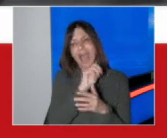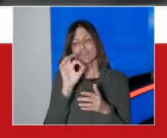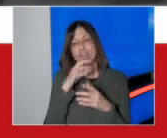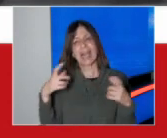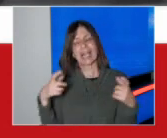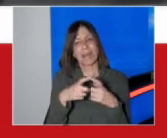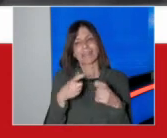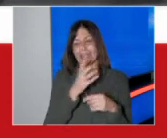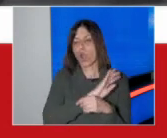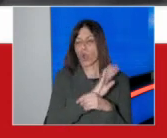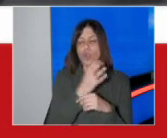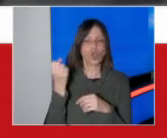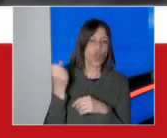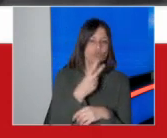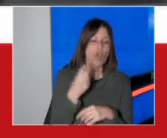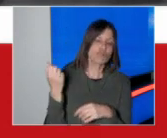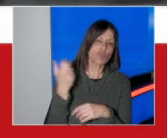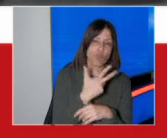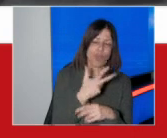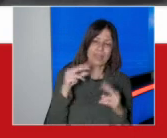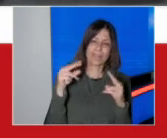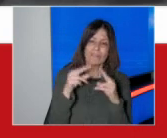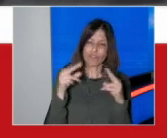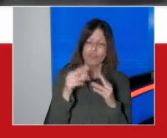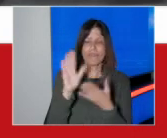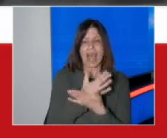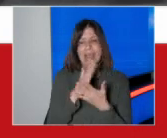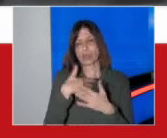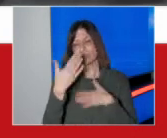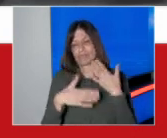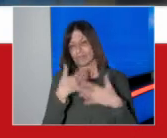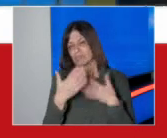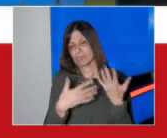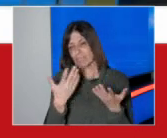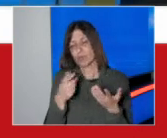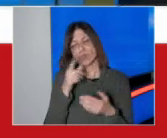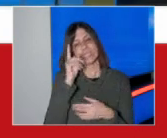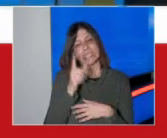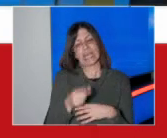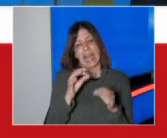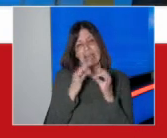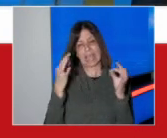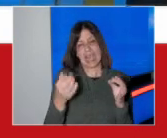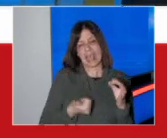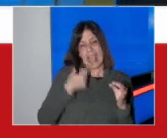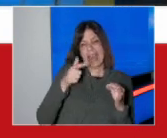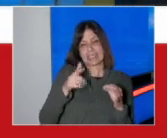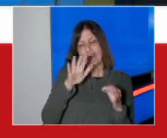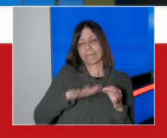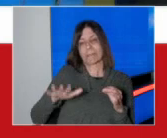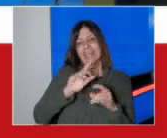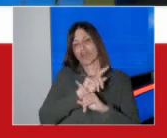קבינט הקורונה, כל שבועיים שלושה התכנסו והחליטו על שורת צעדים כאלה ואחרים. הוא צריך להתחיל לנהל את זה במגרש